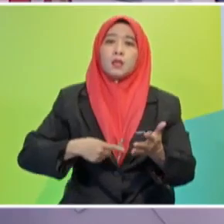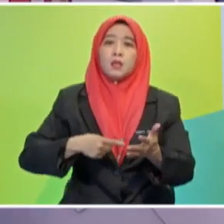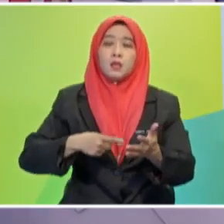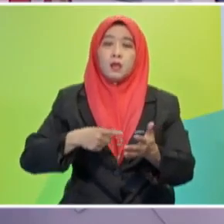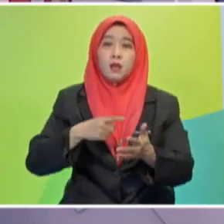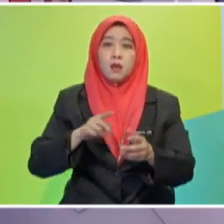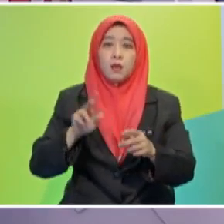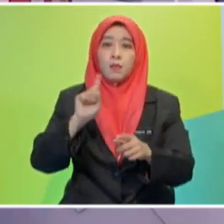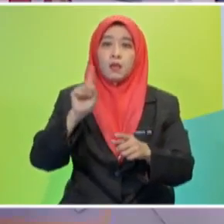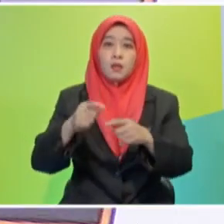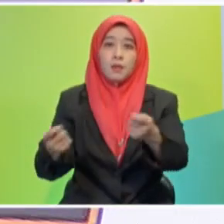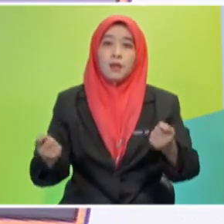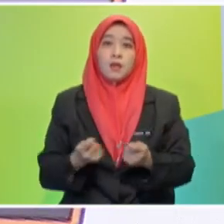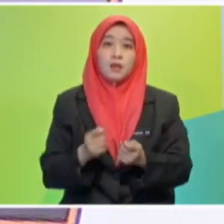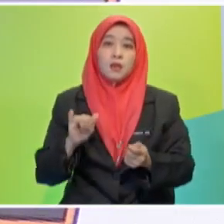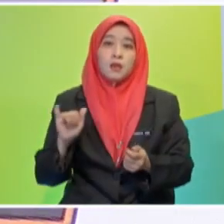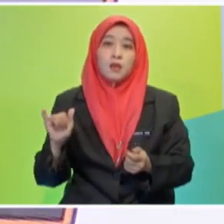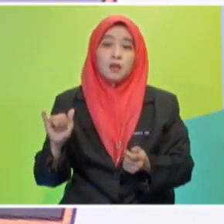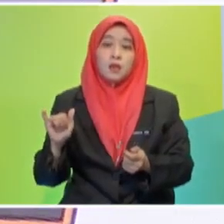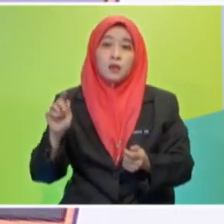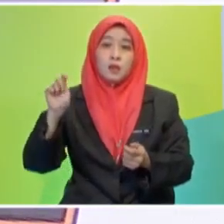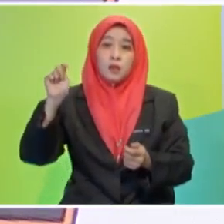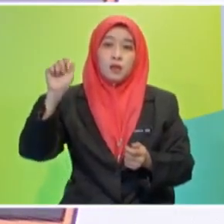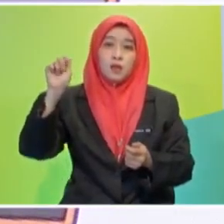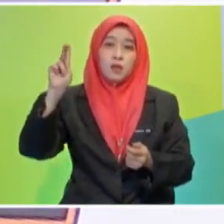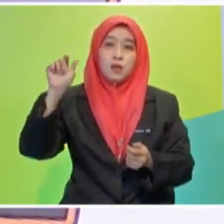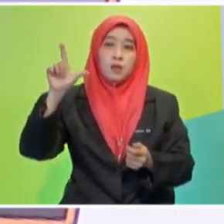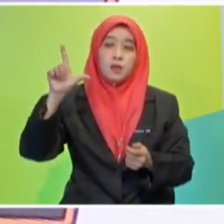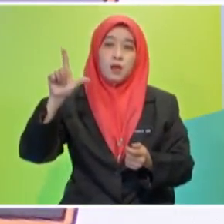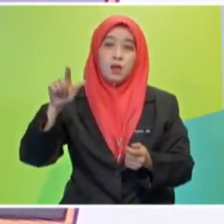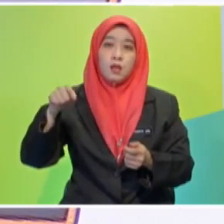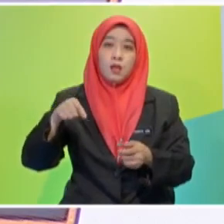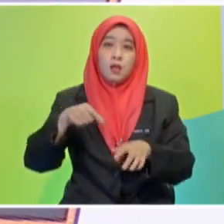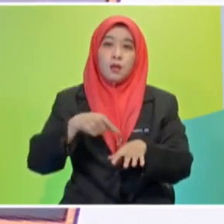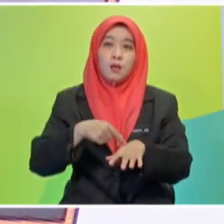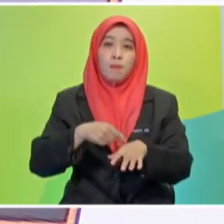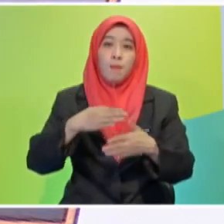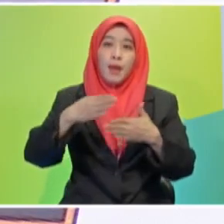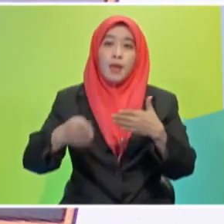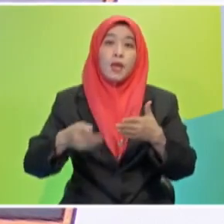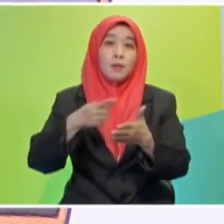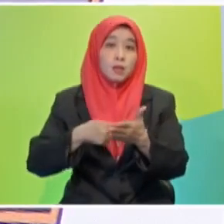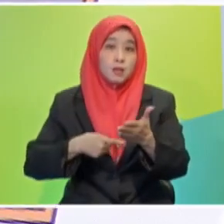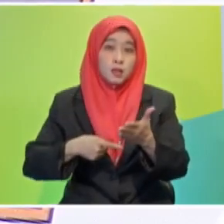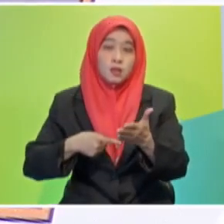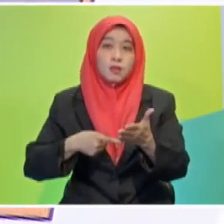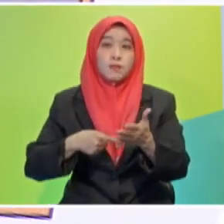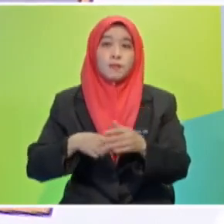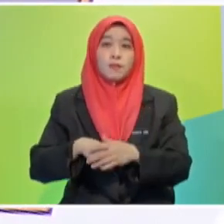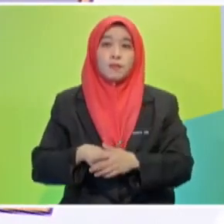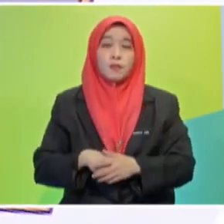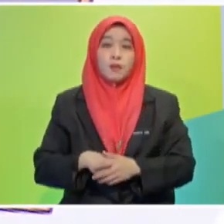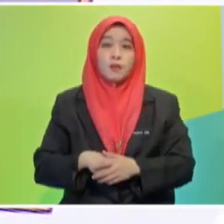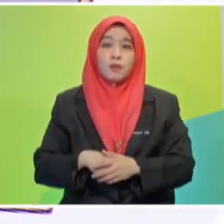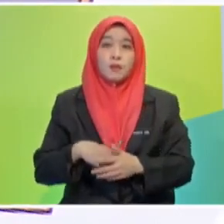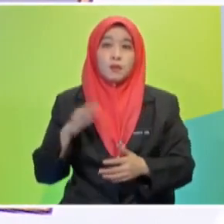di atas tali sawat ni. Ni. Ni ialah bahagian takal. Okey, bahagian takal. Okey,